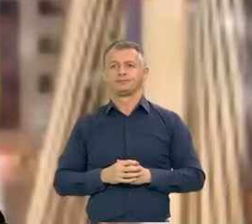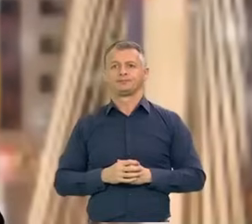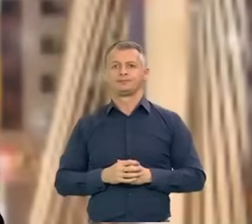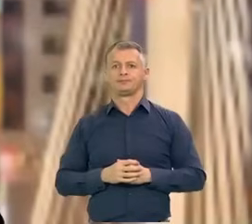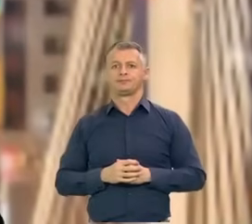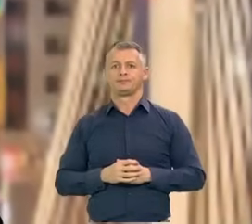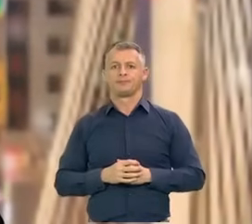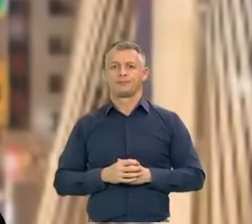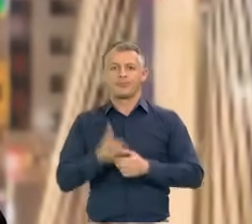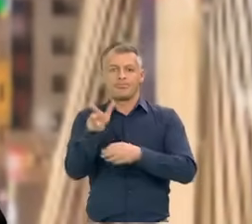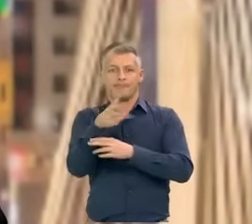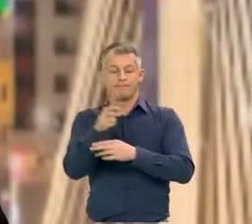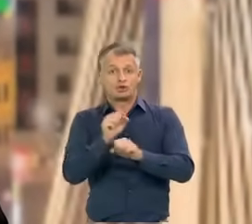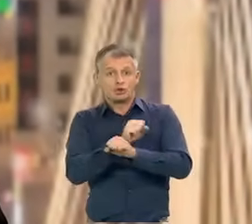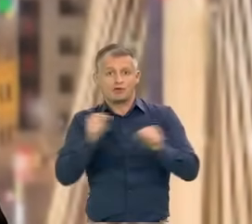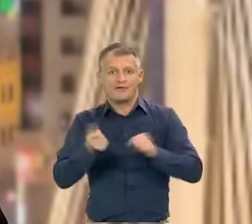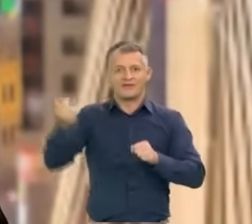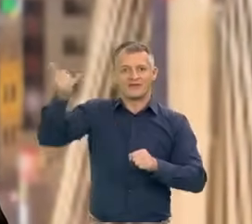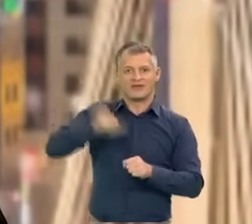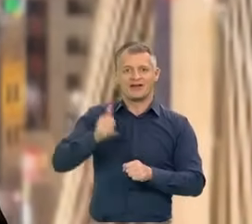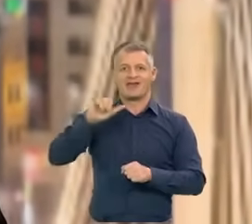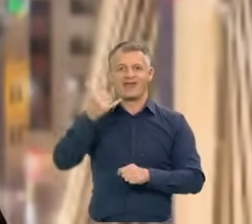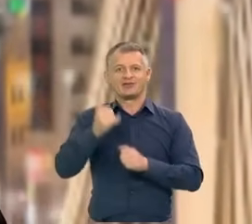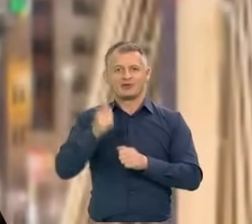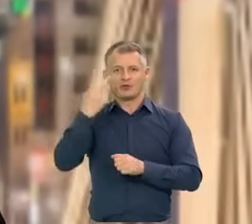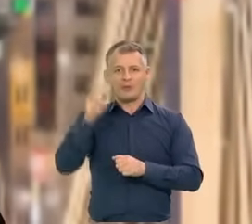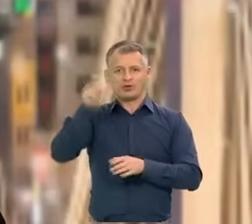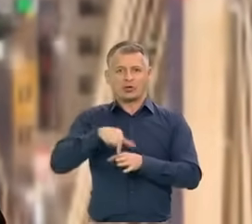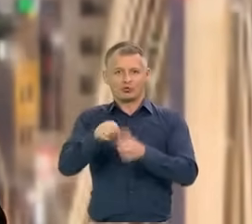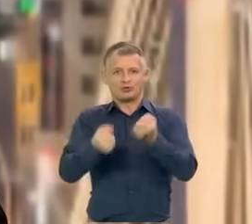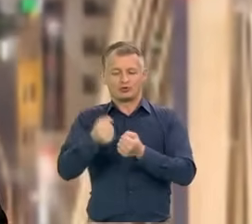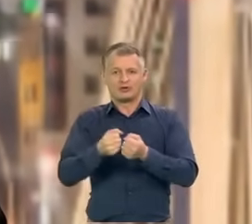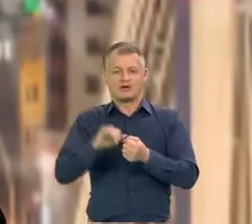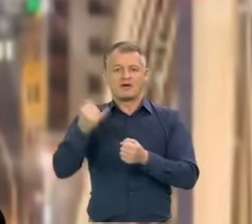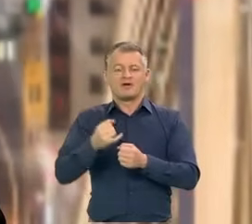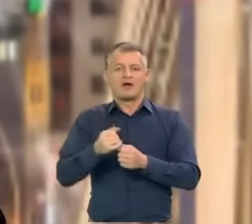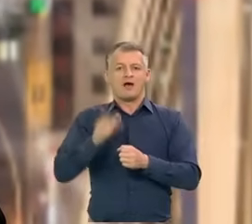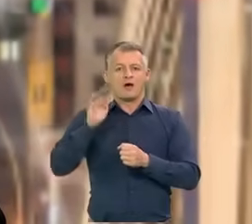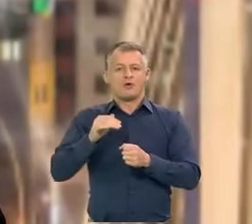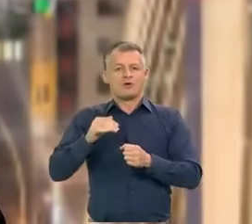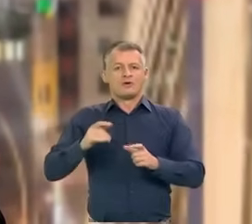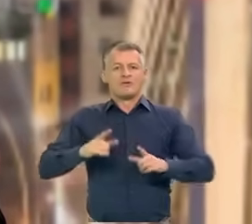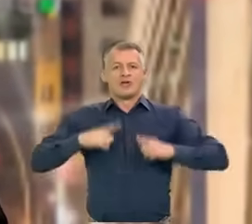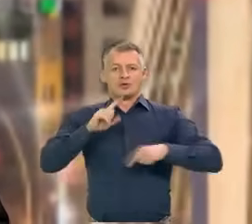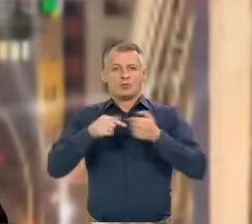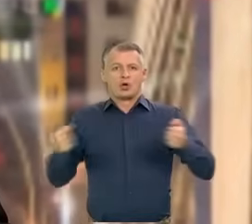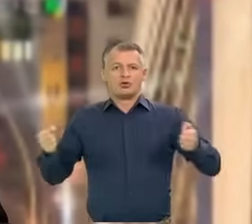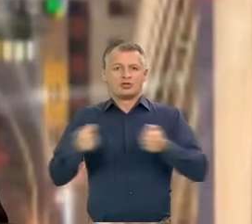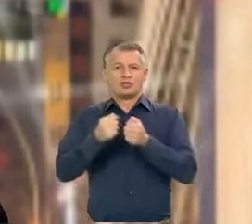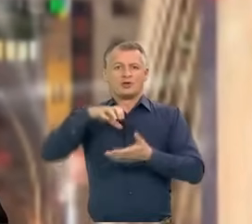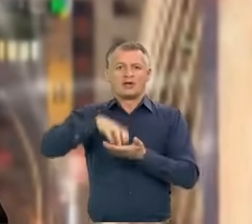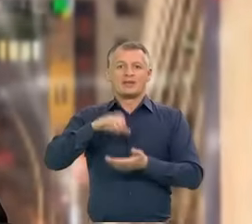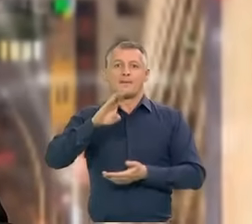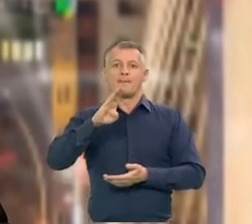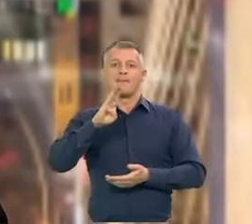conducere imagini șocante vin de la Iași doi șoferi au scăpat cu viața dintr un cit accident ce a avut loc în localitatea Bivolari totul a fost